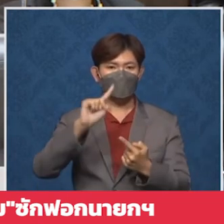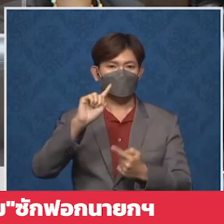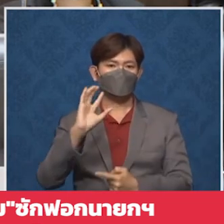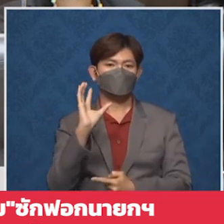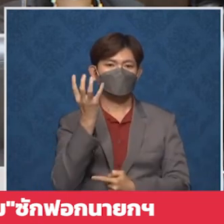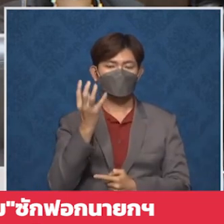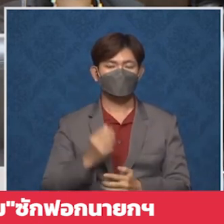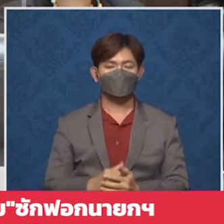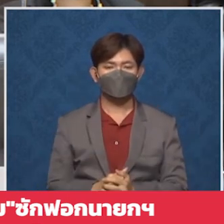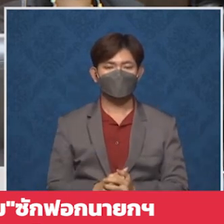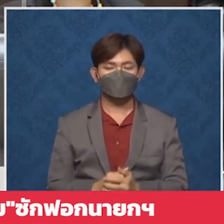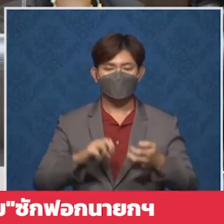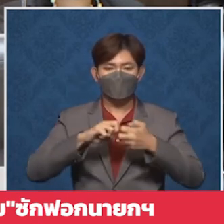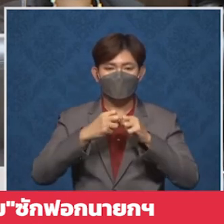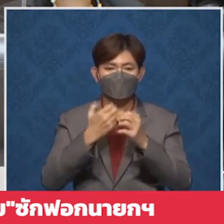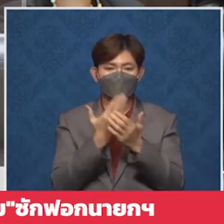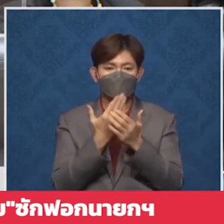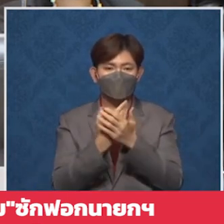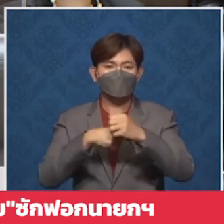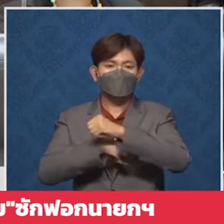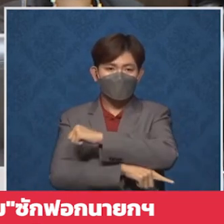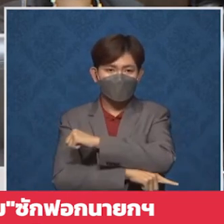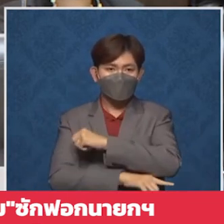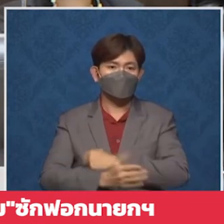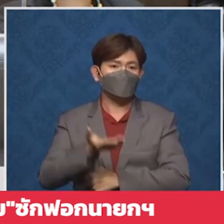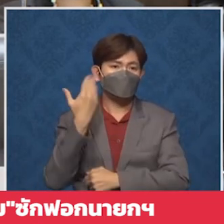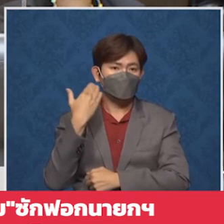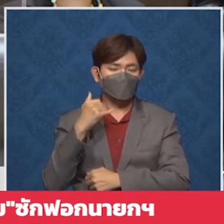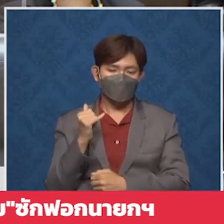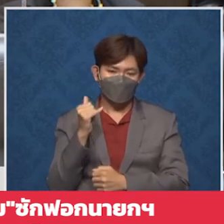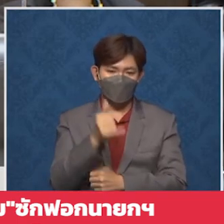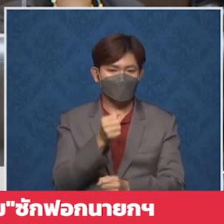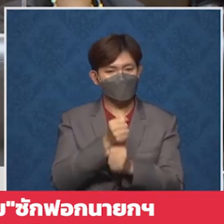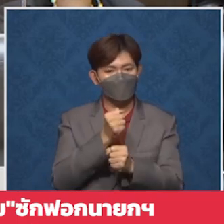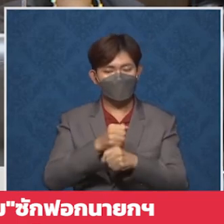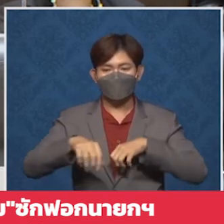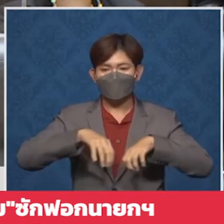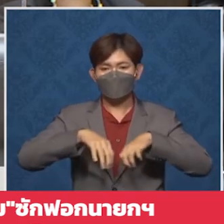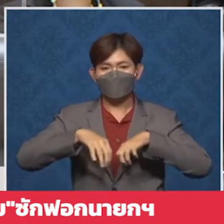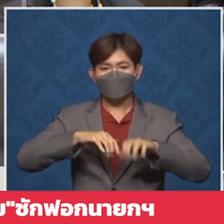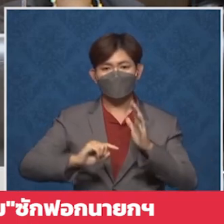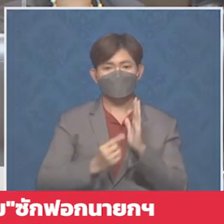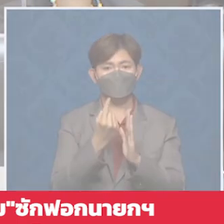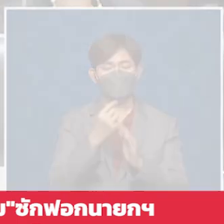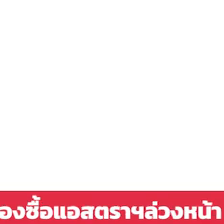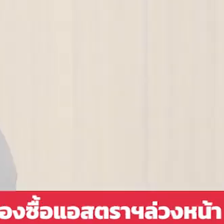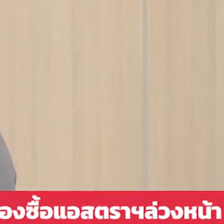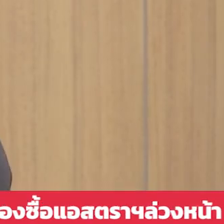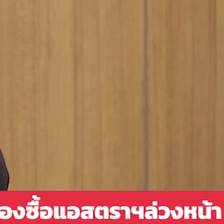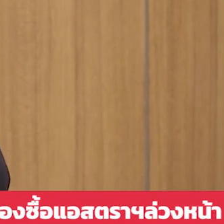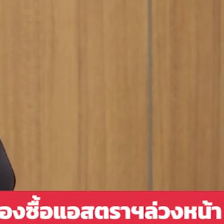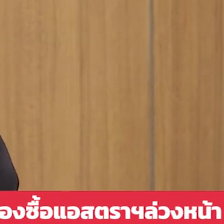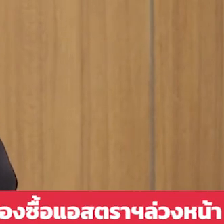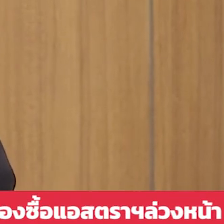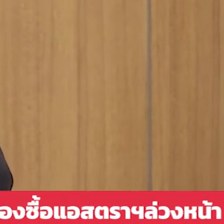ระบบมาเฟียจะทำให้บ้านเมืองดีขึ้นตนขอเรียกร้องให้พลเอกประยุทธ์ลาออกค่ะต่อกันที่น